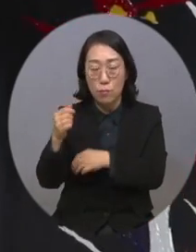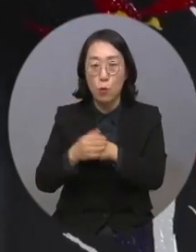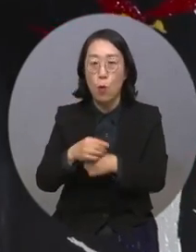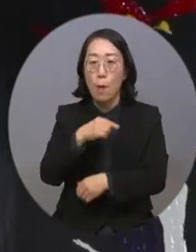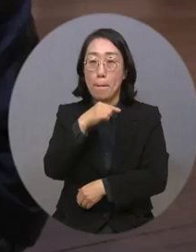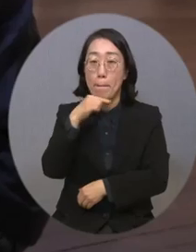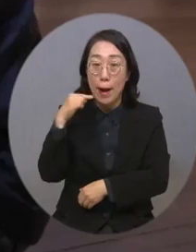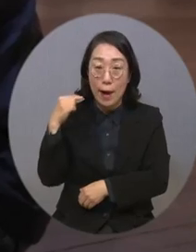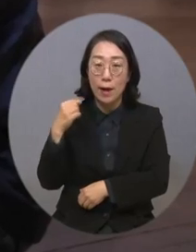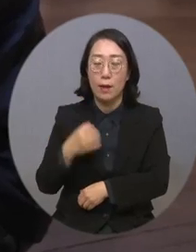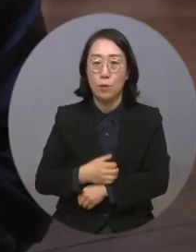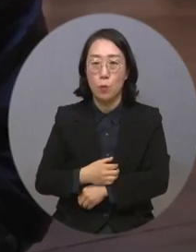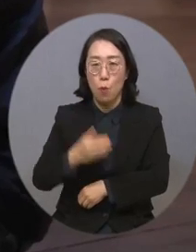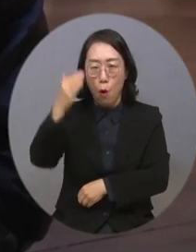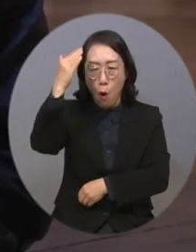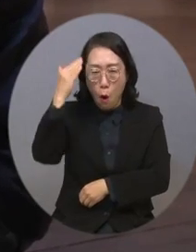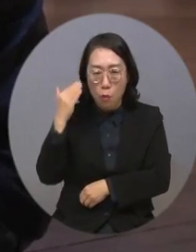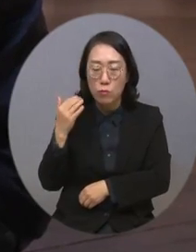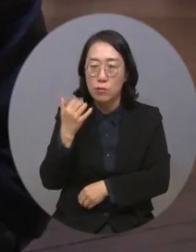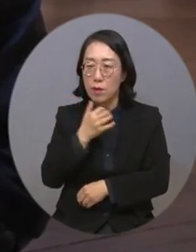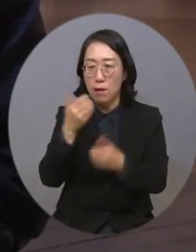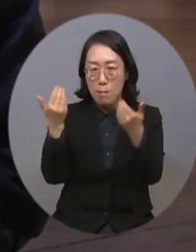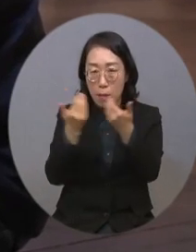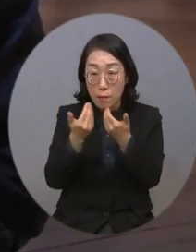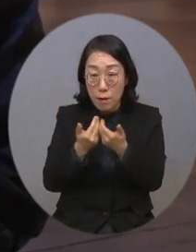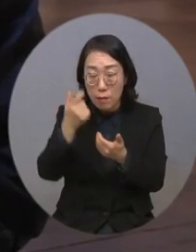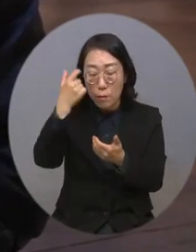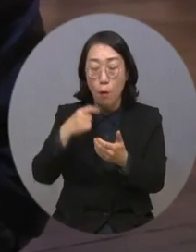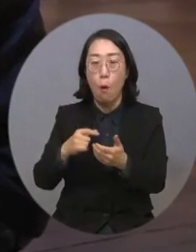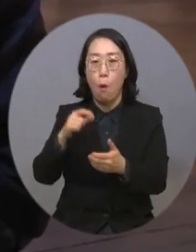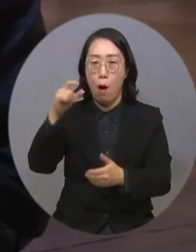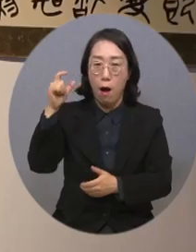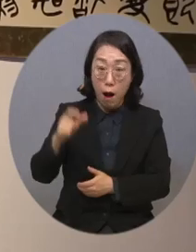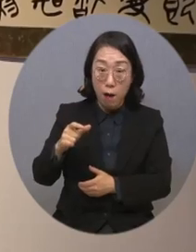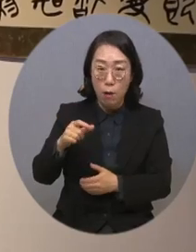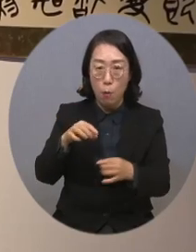강렬함에 흑백과 어우러져 사람들의 시선을 사로잡습니다.